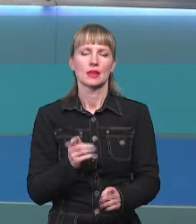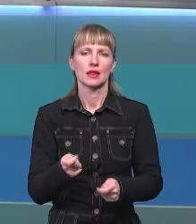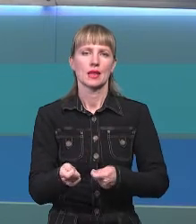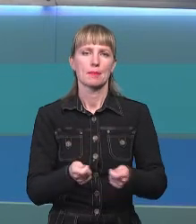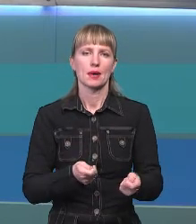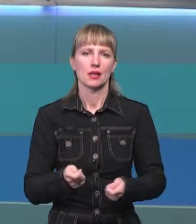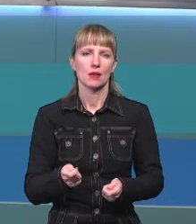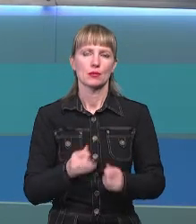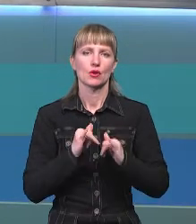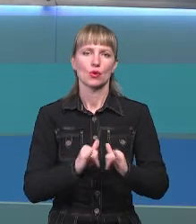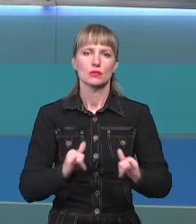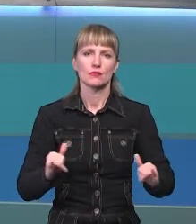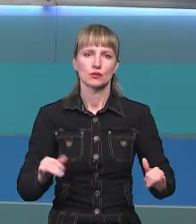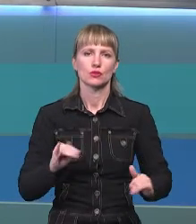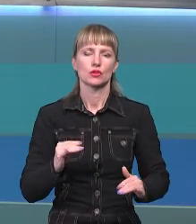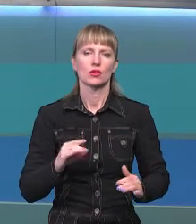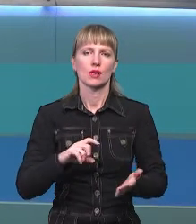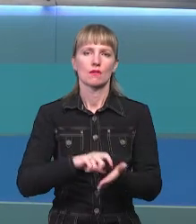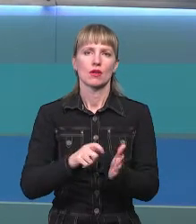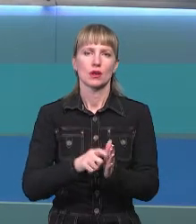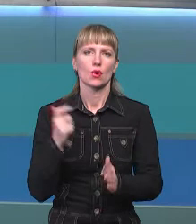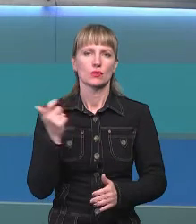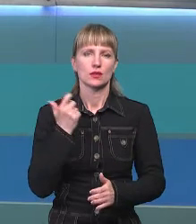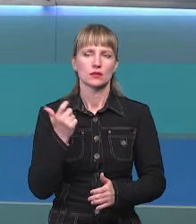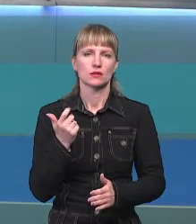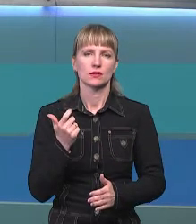Департаментом розвитку та житлового господарства.